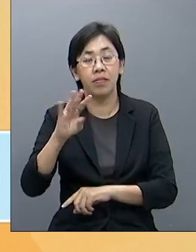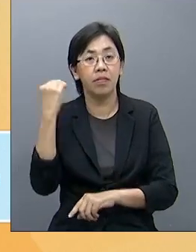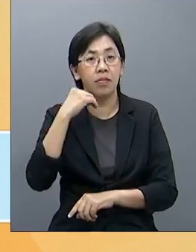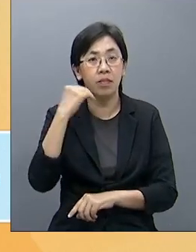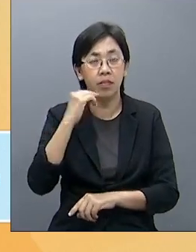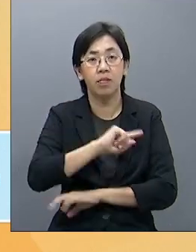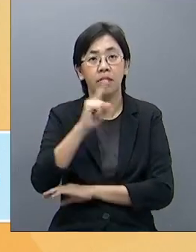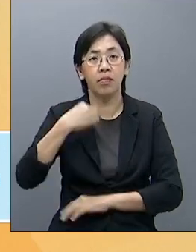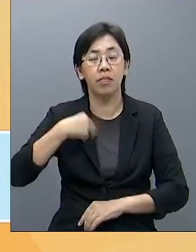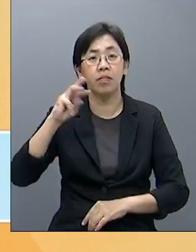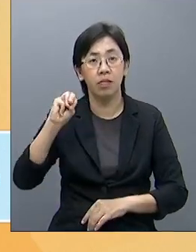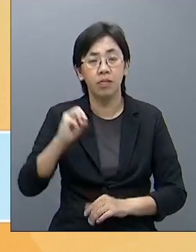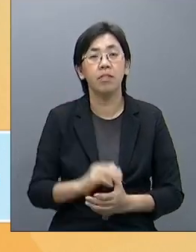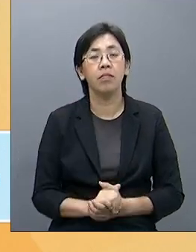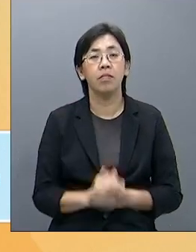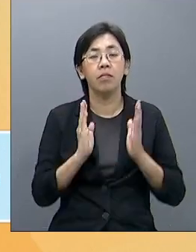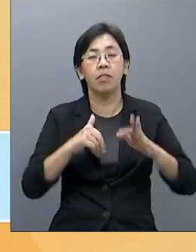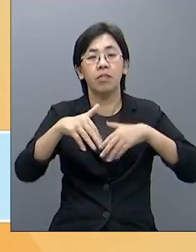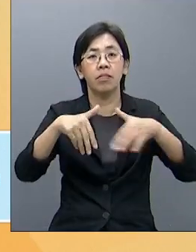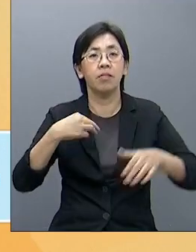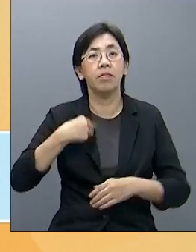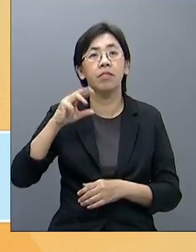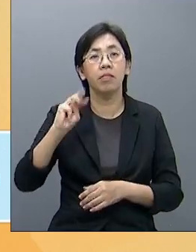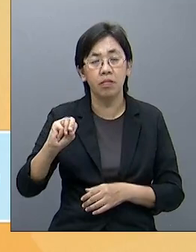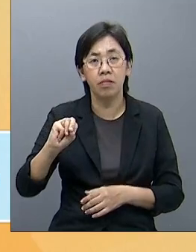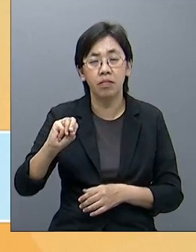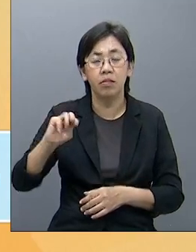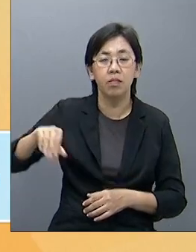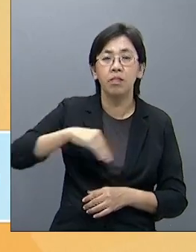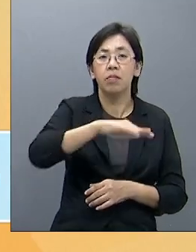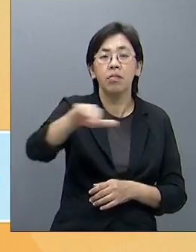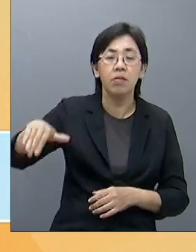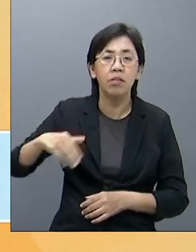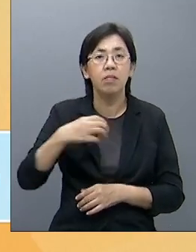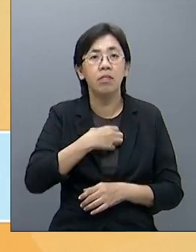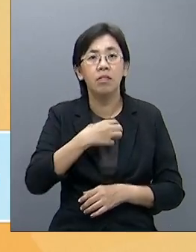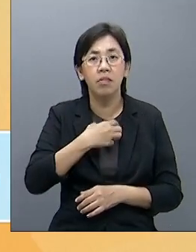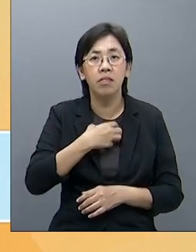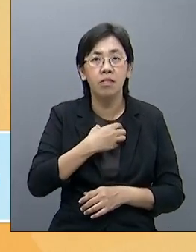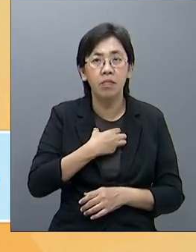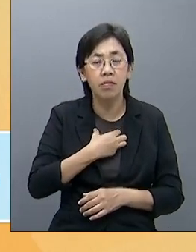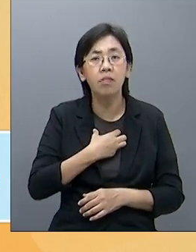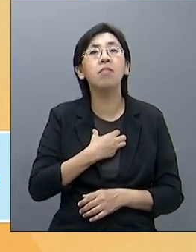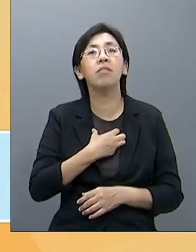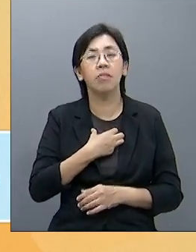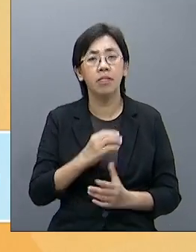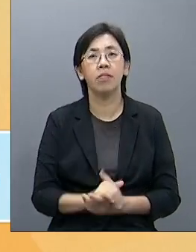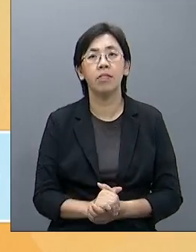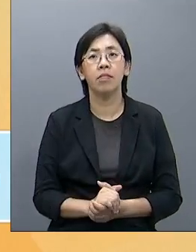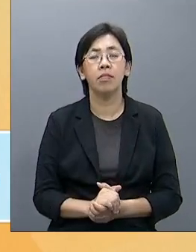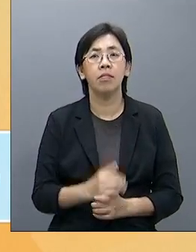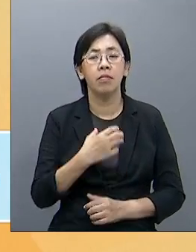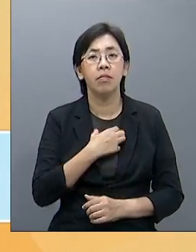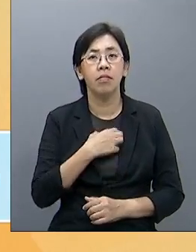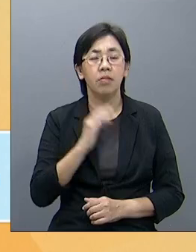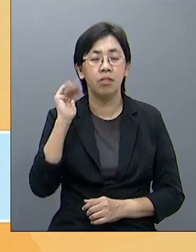นมัธิโดนก็เช้ามาฮิโดนเราต้การทสืบทอดปนิธานของสมเด็พระชบิดาท